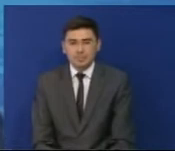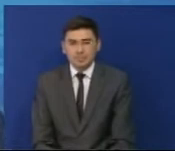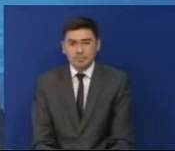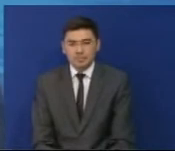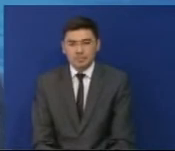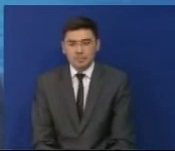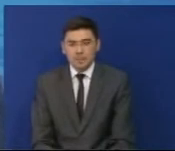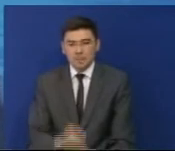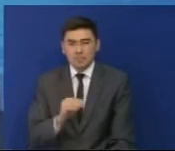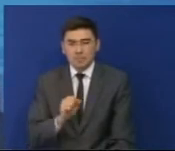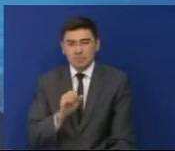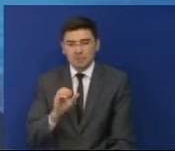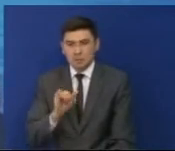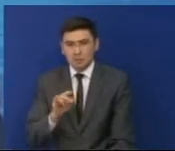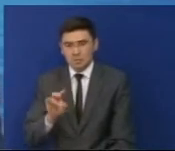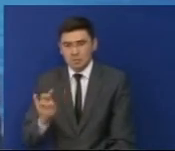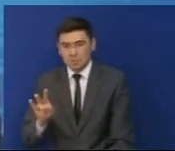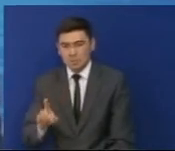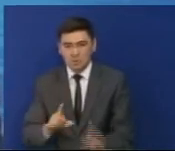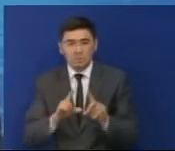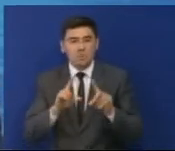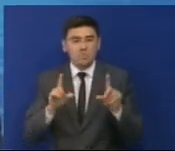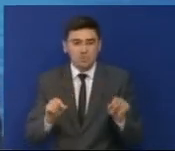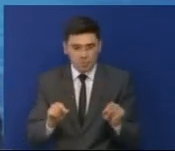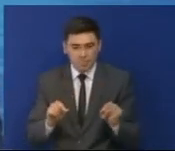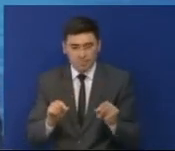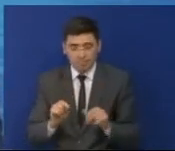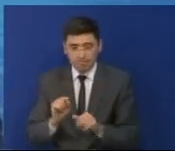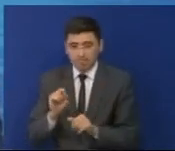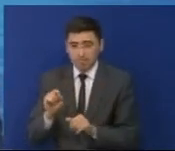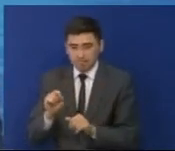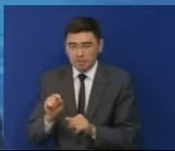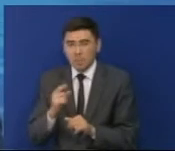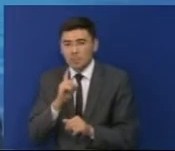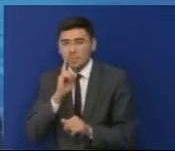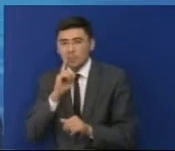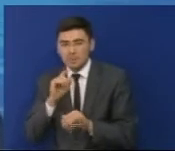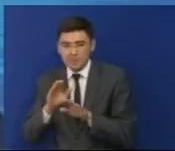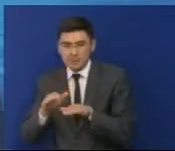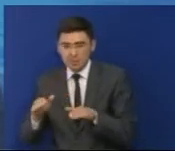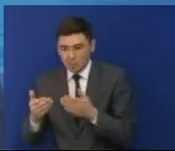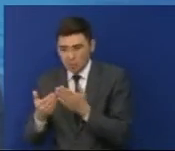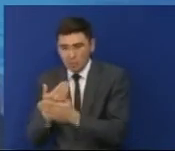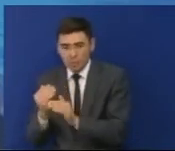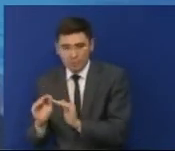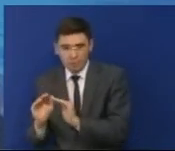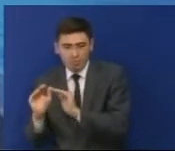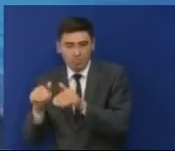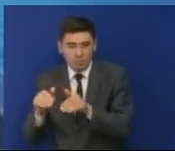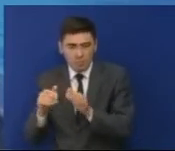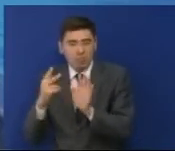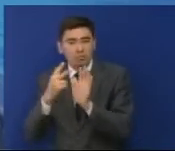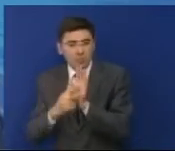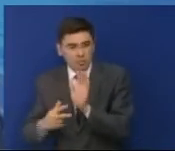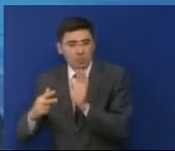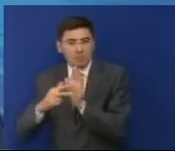Қаламыздағы Жас Ұлан ерлер лицейінде ант қабылдау рәсімі өтті. Саптық алаңда оқу орнына жаңадан қабылданған 88